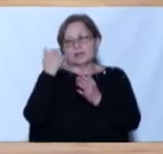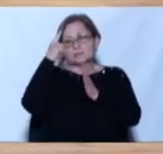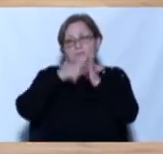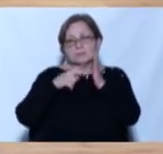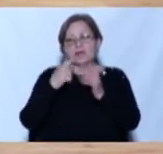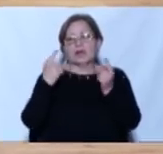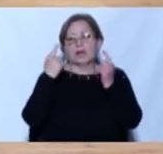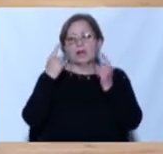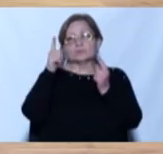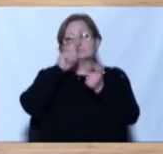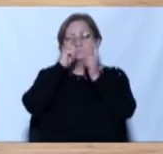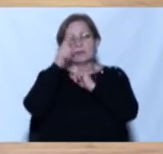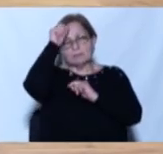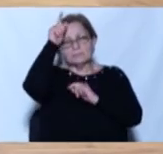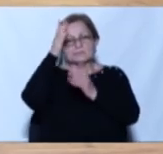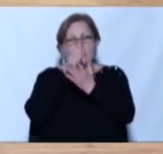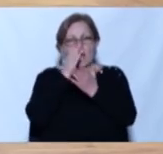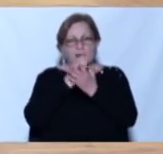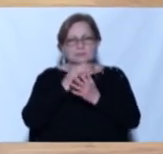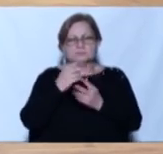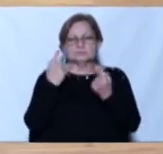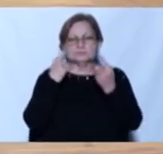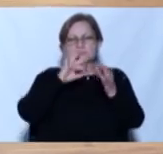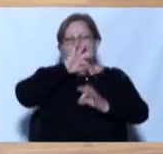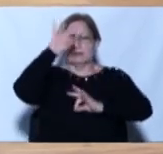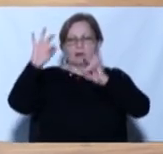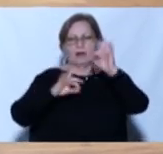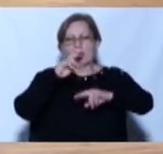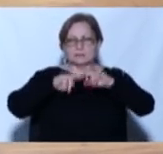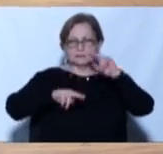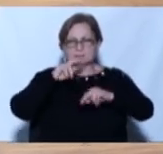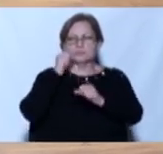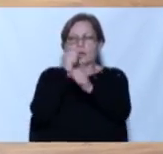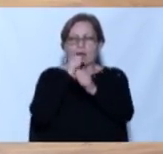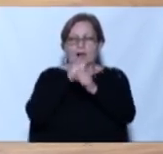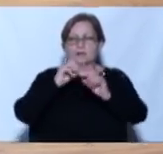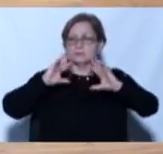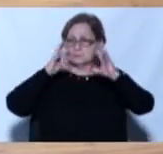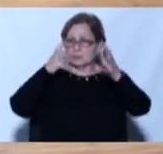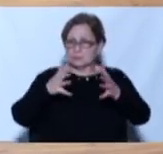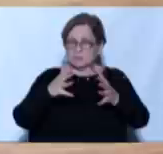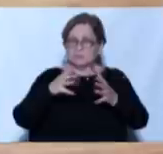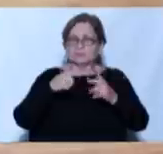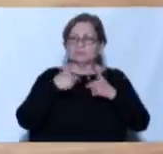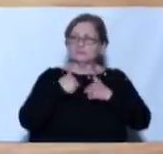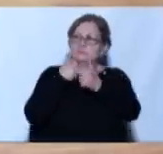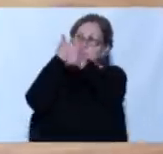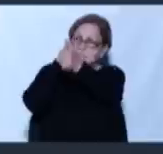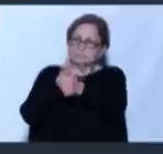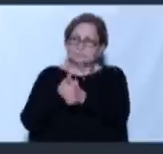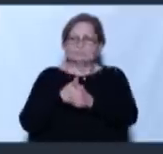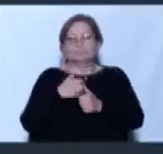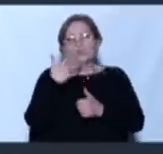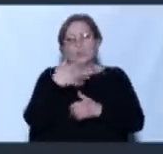გაჩნდა, დიდი არქიტექტორი, რომელმაც მოაწყო ეს სამყარო და რომელსაც უნდა მიუბაძოთ. ამის გამო წინა პლანზე გამოვიდნენ მეცნიერები.